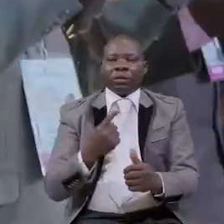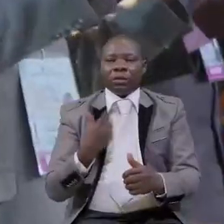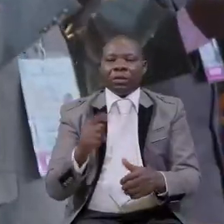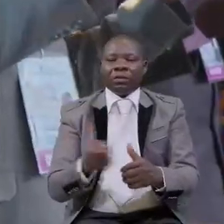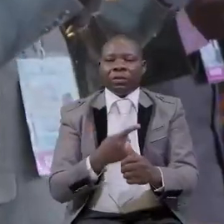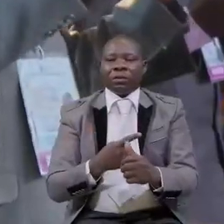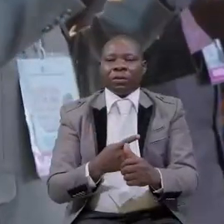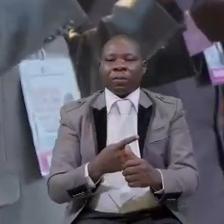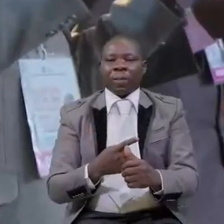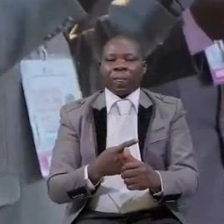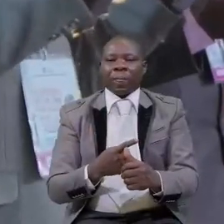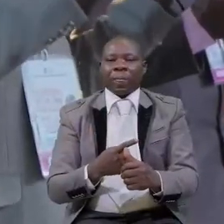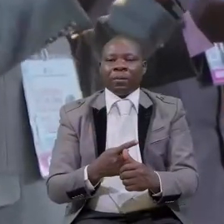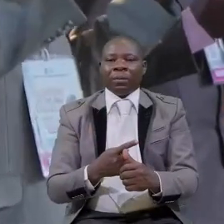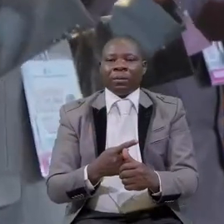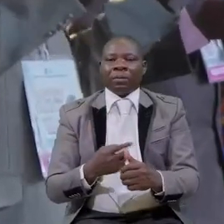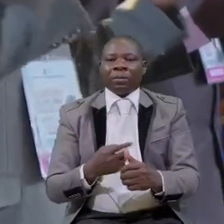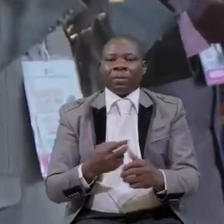Initiale.